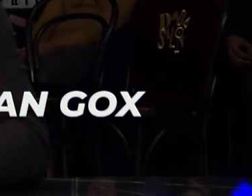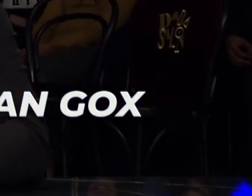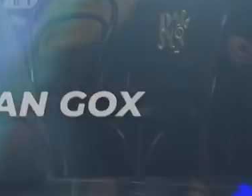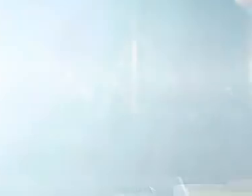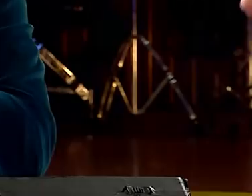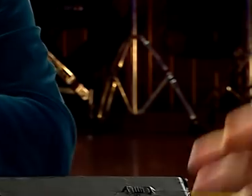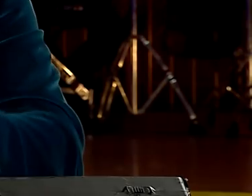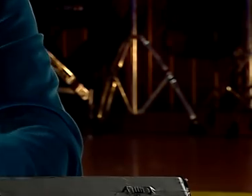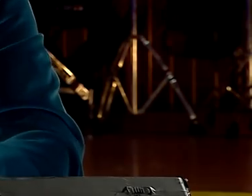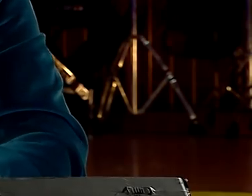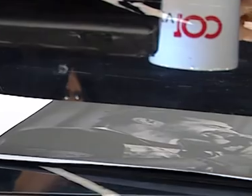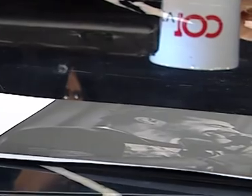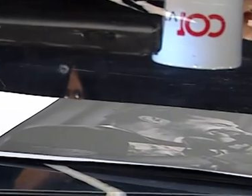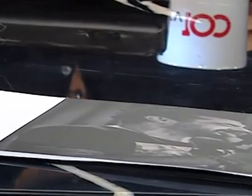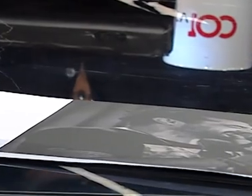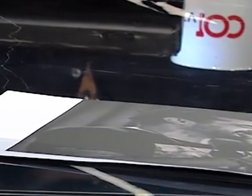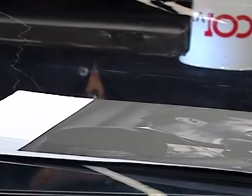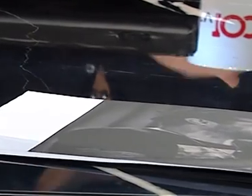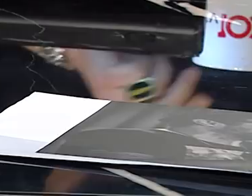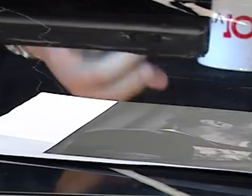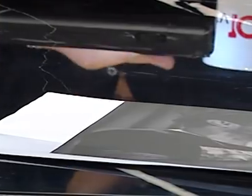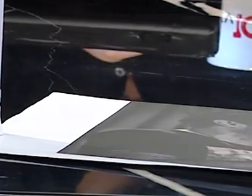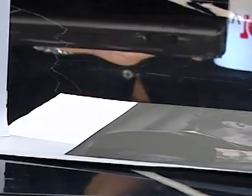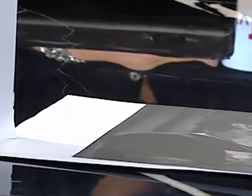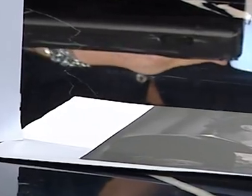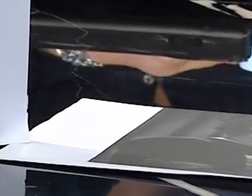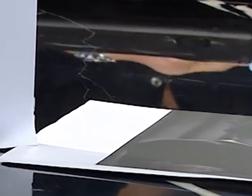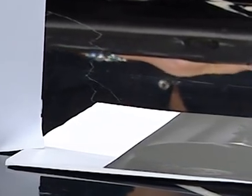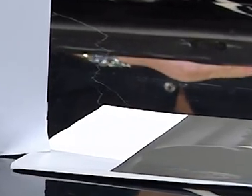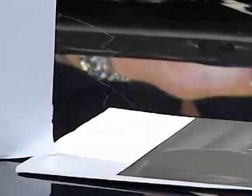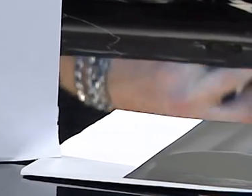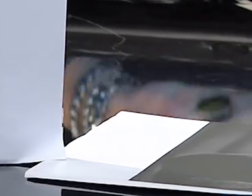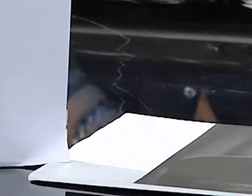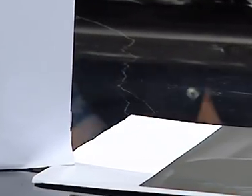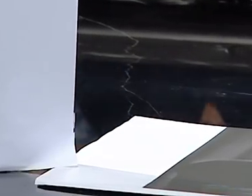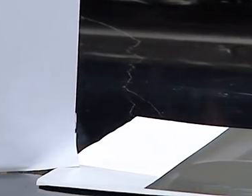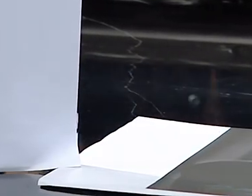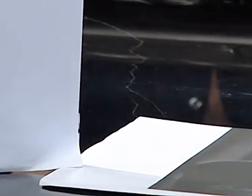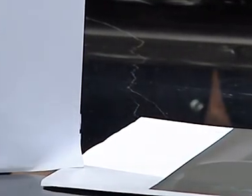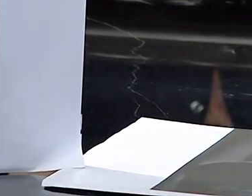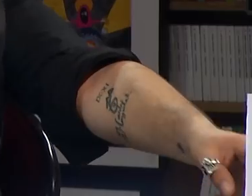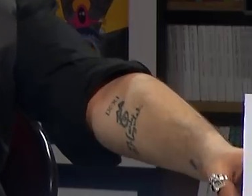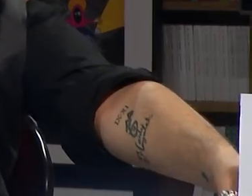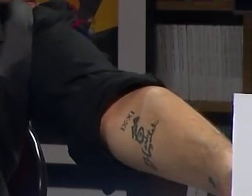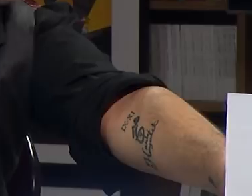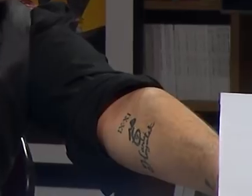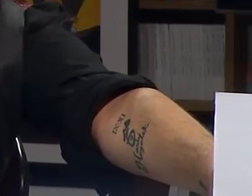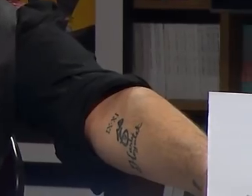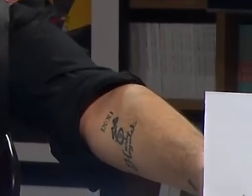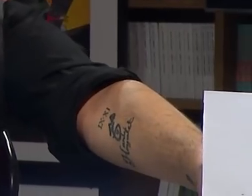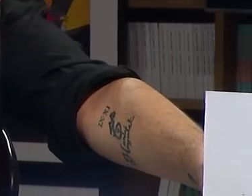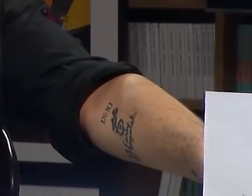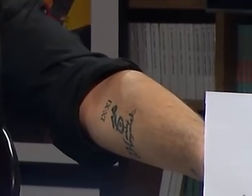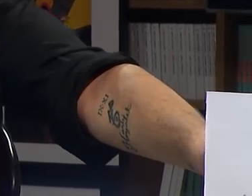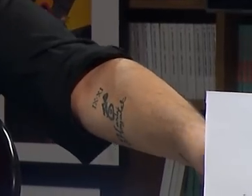Gogh. Burada Hakan Altun'la berabersin. Çok romantik bir anınız. Hayır şöyle ki hemen açıklayayım mı? Burada bir kedi var.